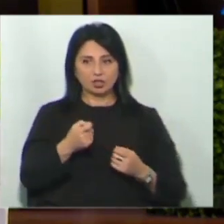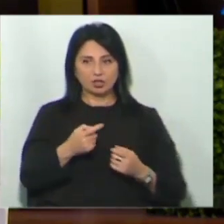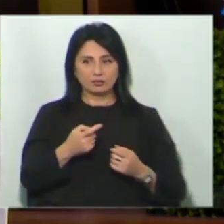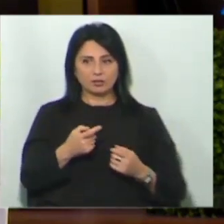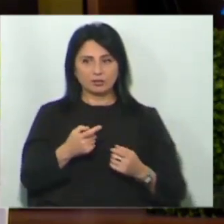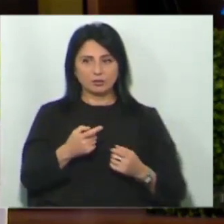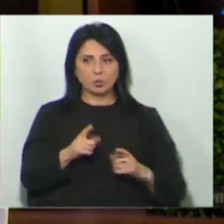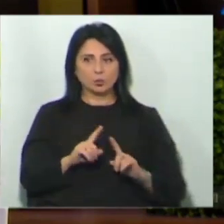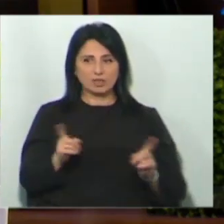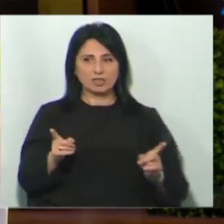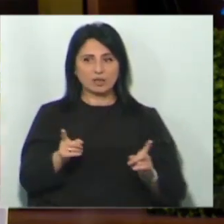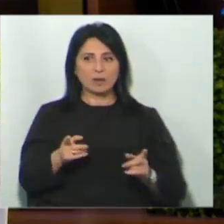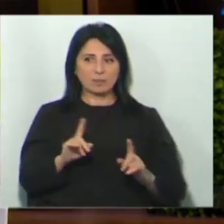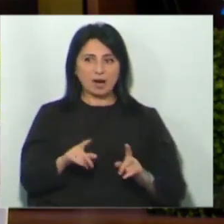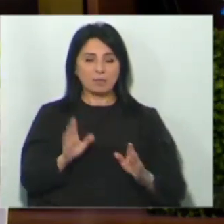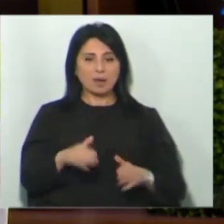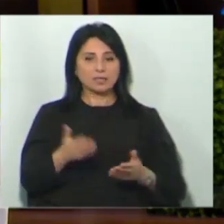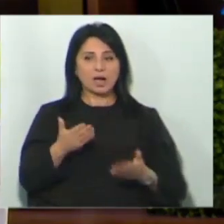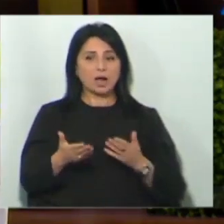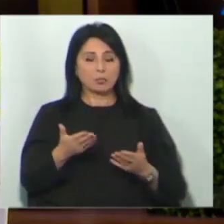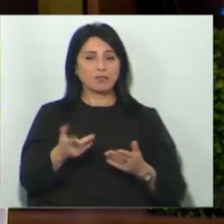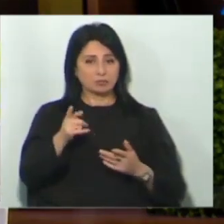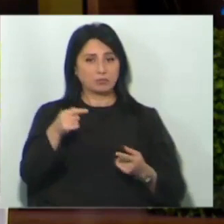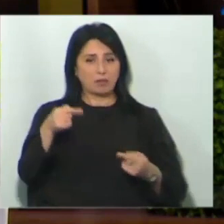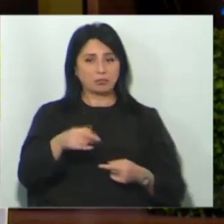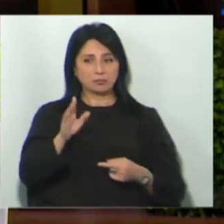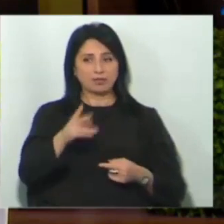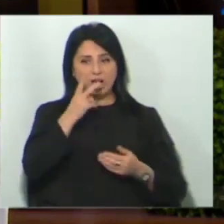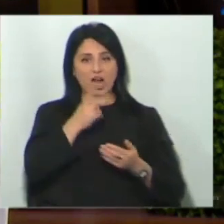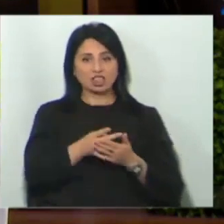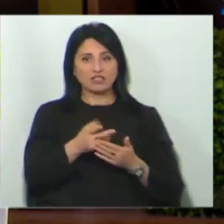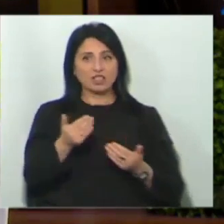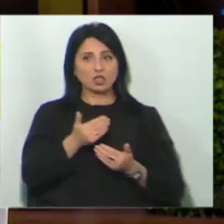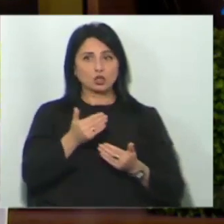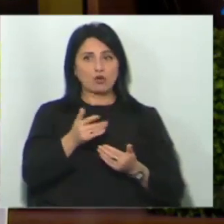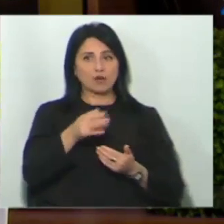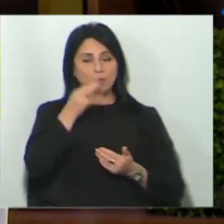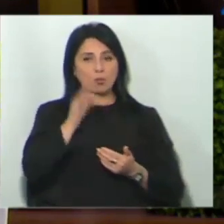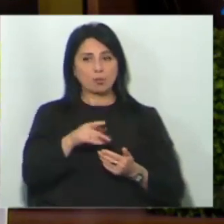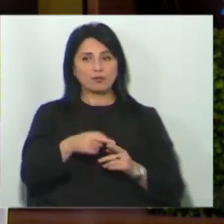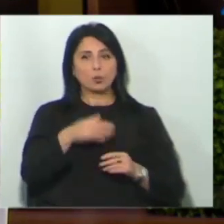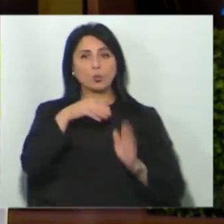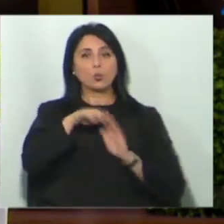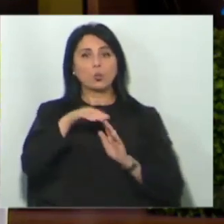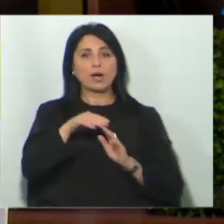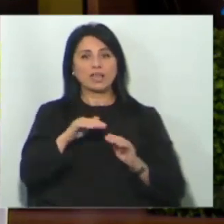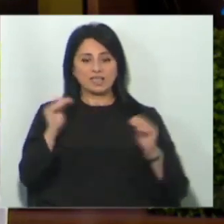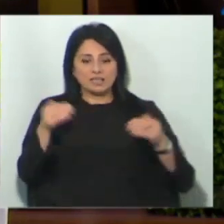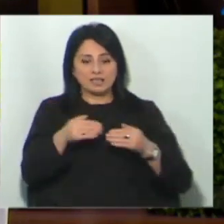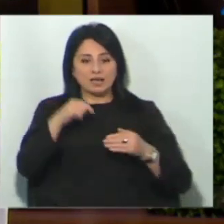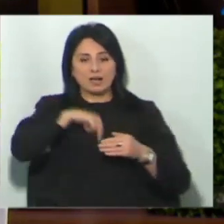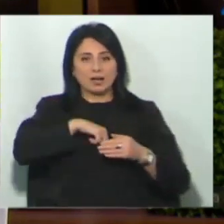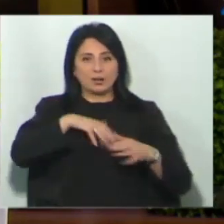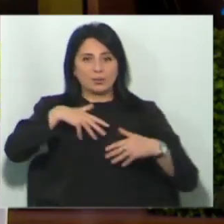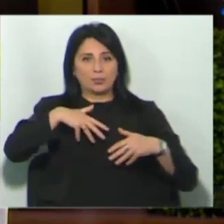ჩემთვის უცნაური კი არის, მაგრამ ნუ ალბათ მათ აჩვენა ასე ცხოვრებამ, რომ ისინი უკეთესად შეინარჩუნებენ